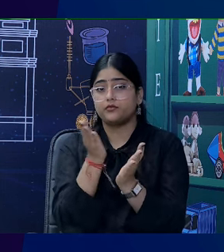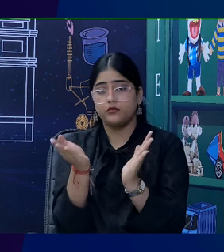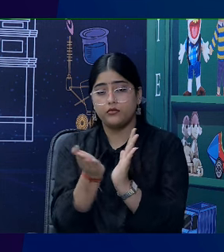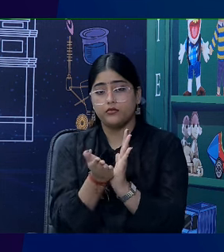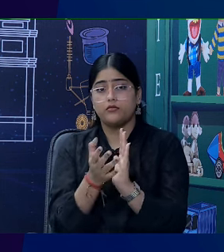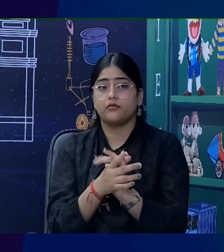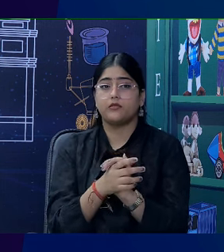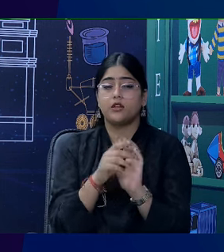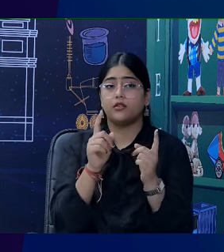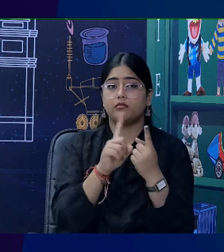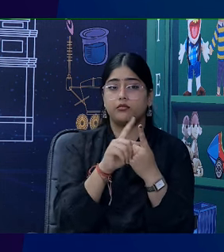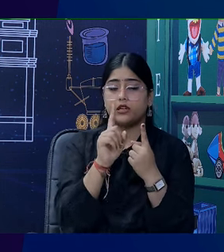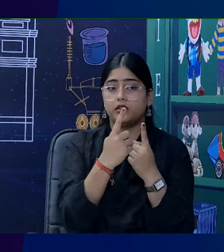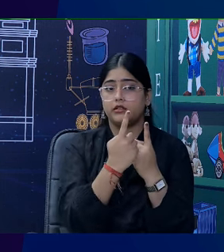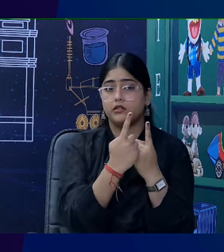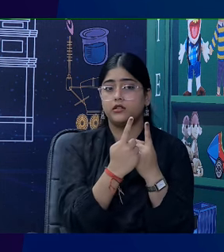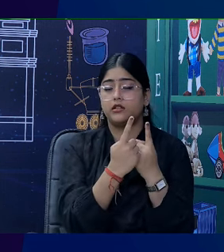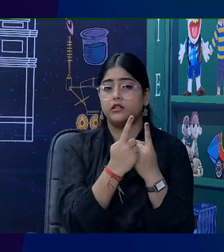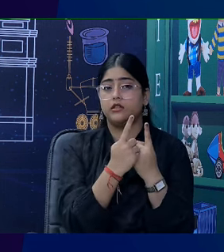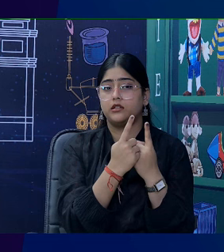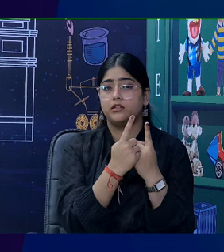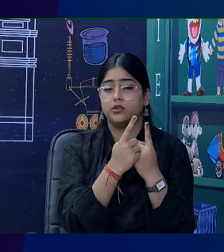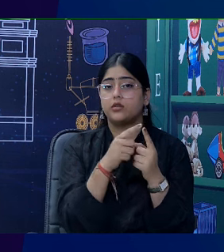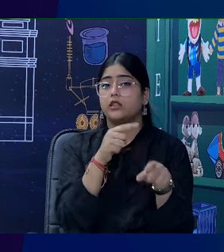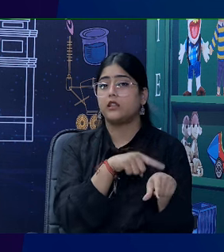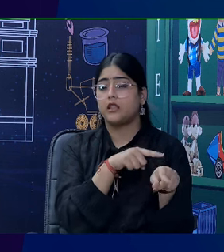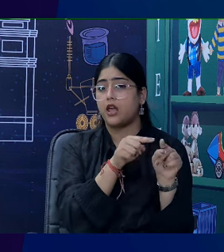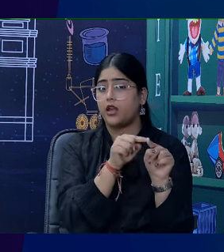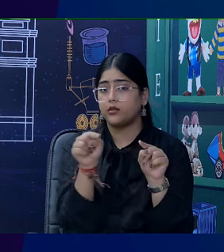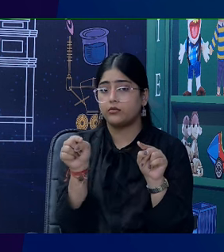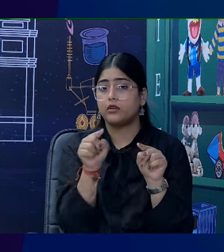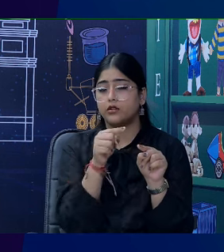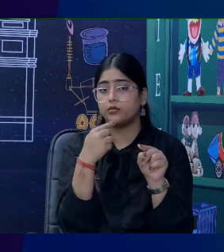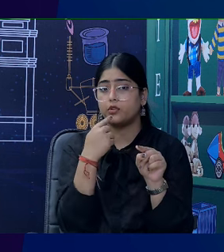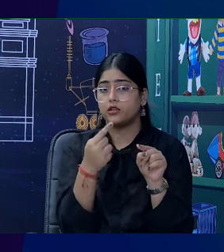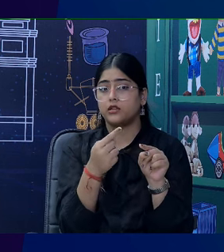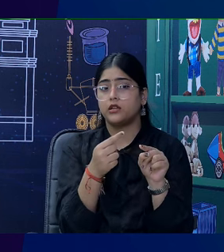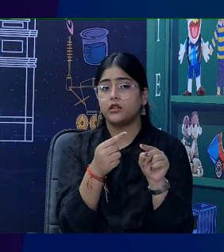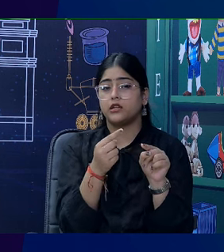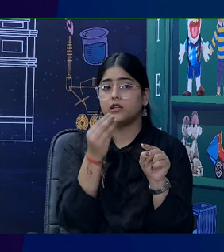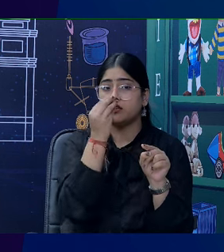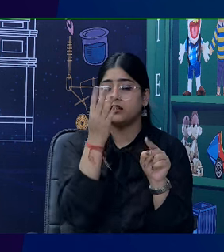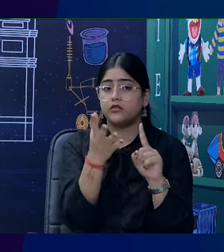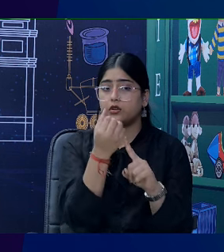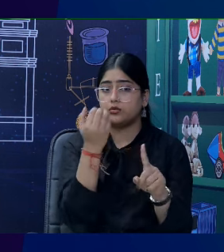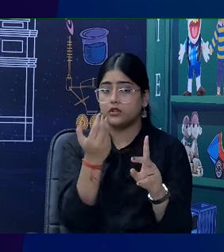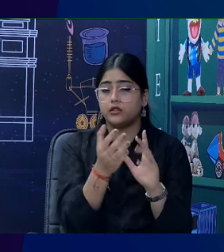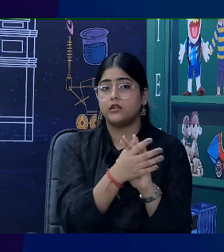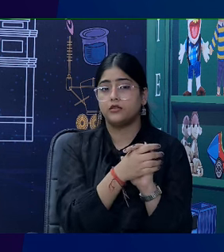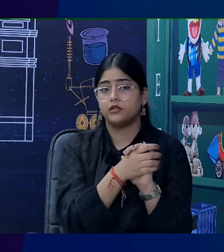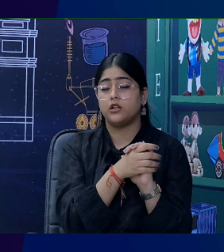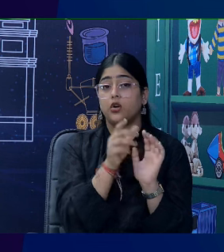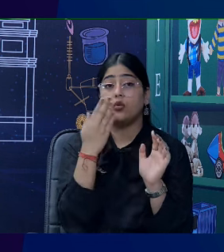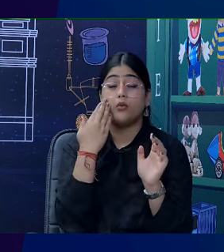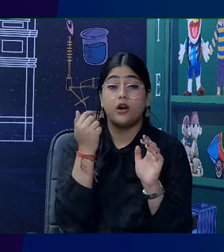की जो पहली श्रेणी थी वो उनका हम लोग जो पीरियड है ना कि कौन से पीरियड में बोली गई है वो हम लोग इजली पता कर सते क्योंकि जो उनकी